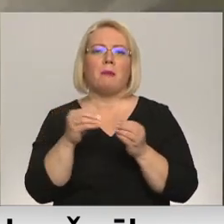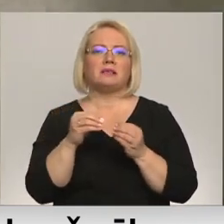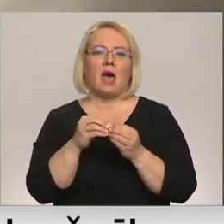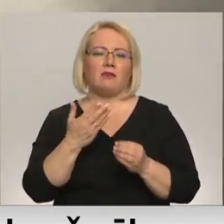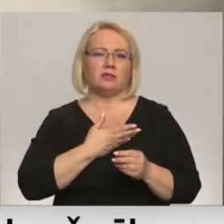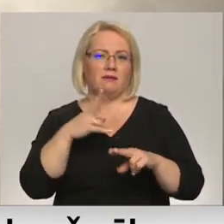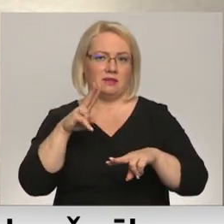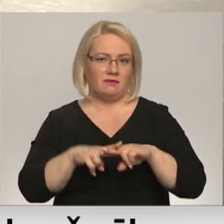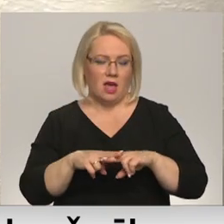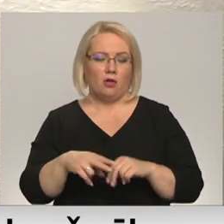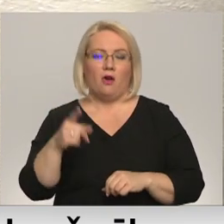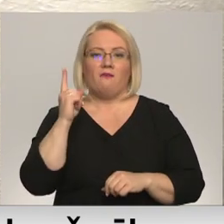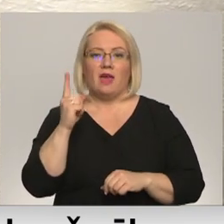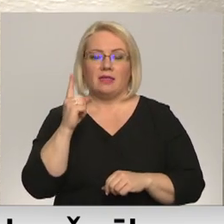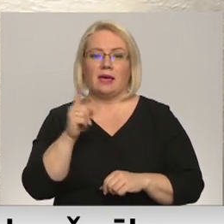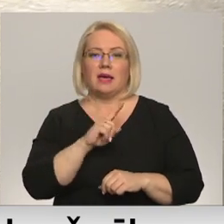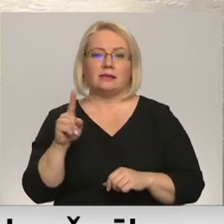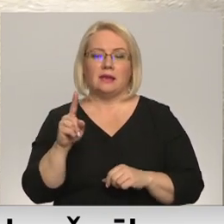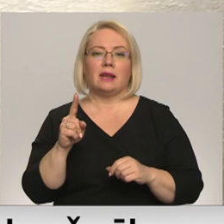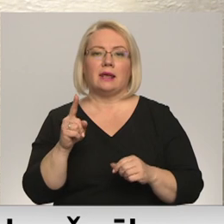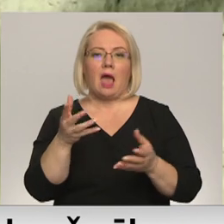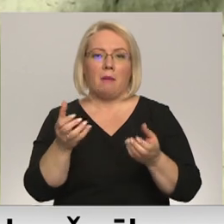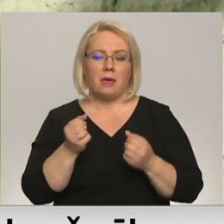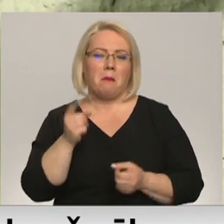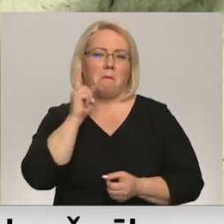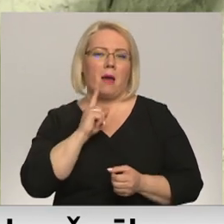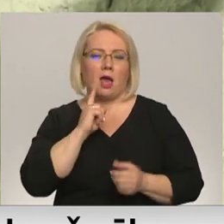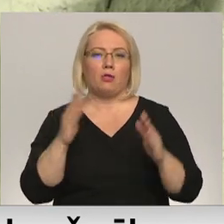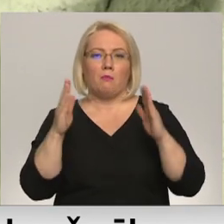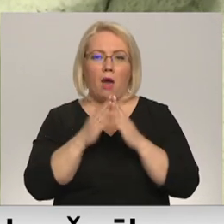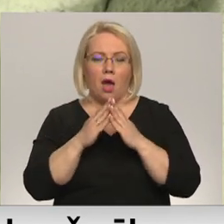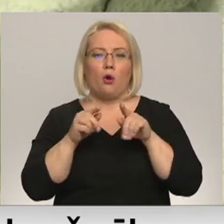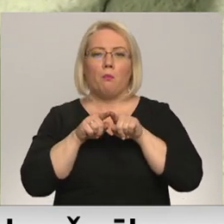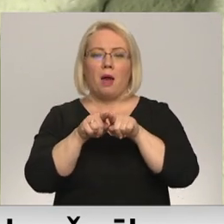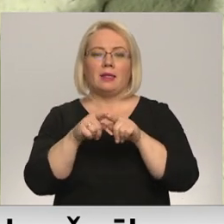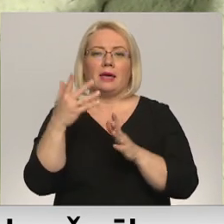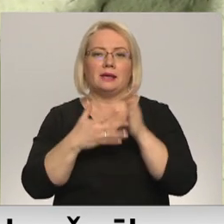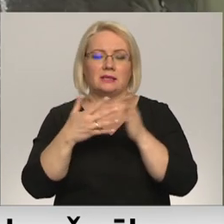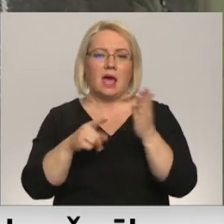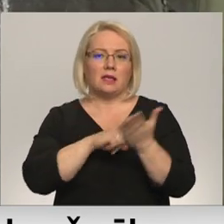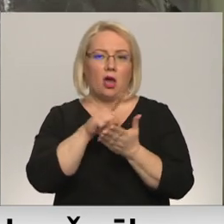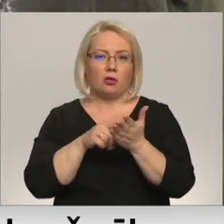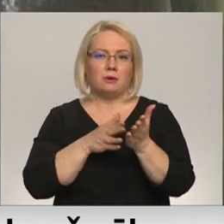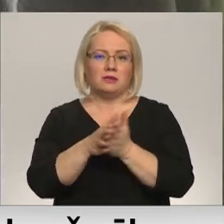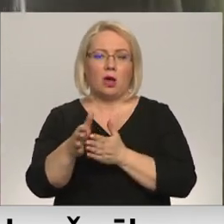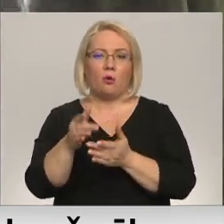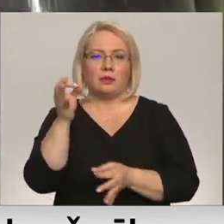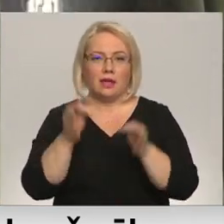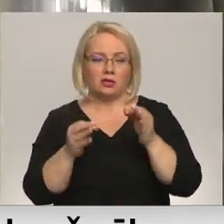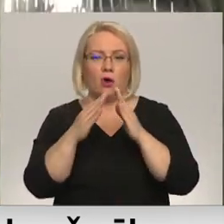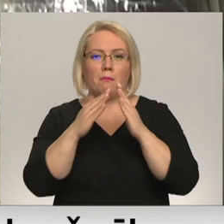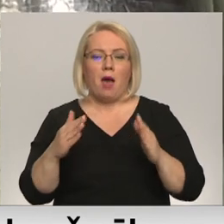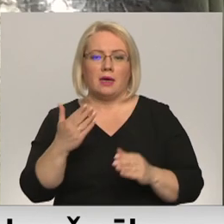risinājums esot Lēņinam iedzīvotājiem pieņemt pagaidu mītņu piedāvājumu un paralēli risināt pārējos jautājumus caur tiesu, jo namā dzīvot esot bīstami.